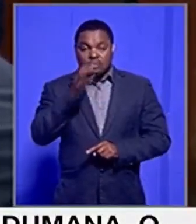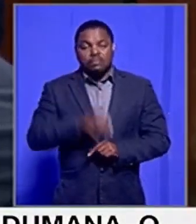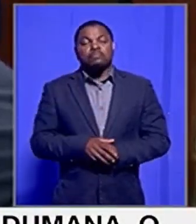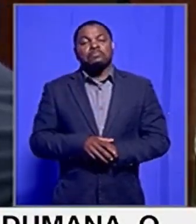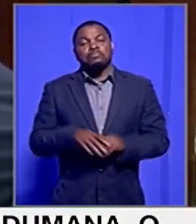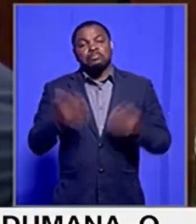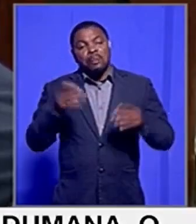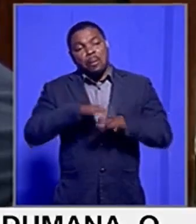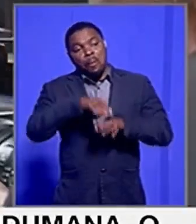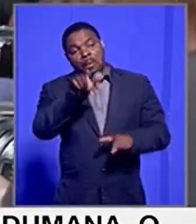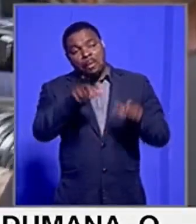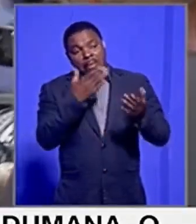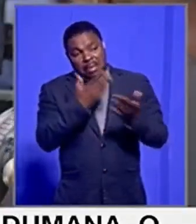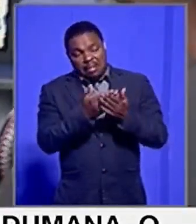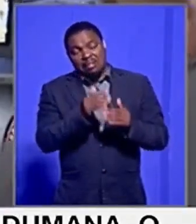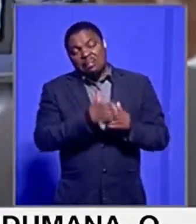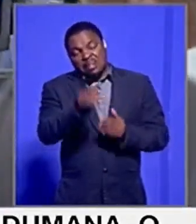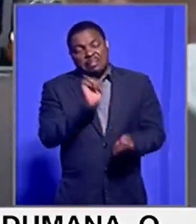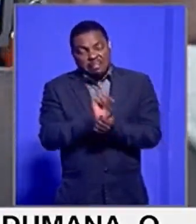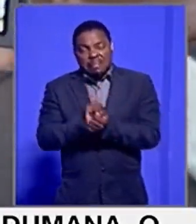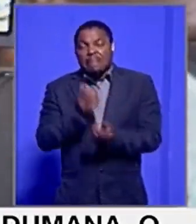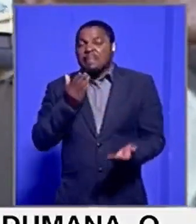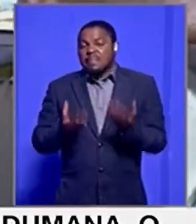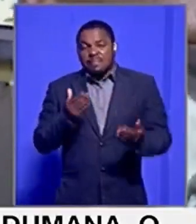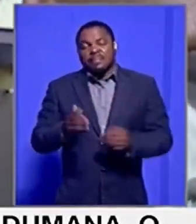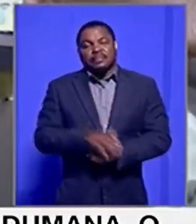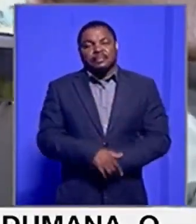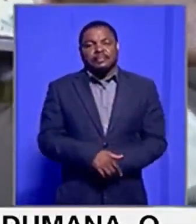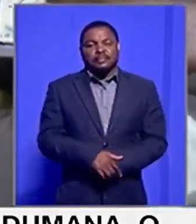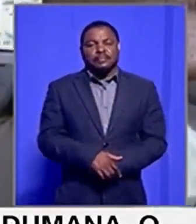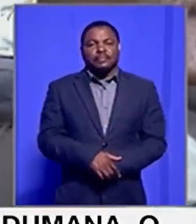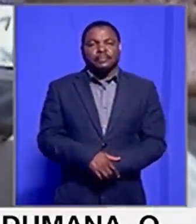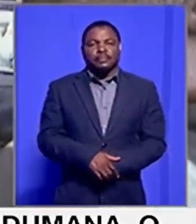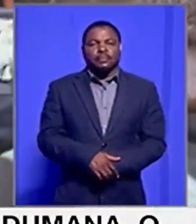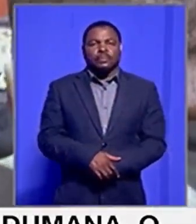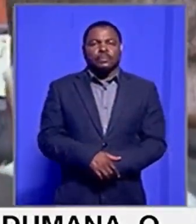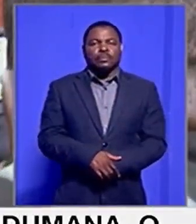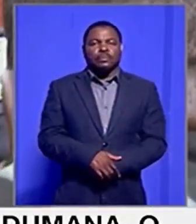tshwara ga batho ba bangwe. Kamogelo Siekwi, SABC News, Bloemfontein.